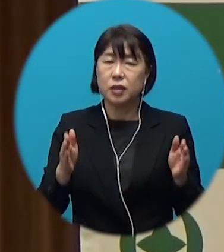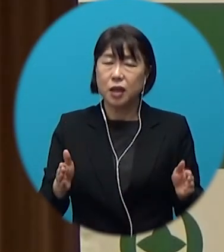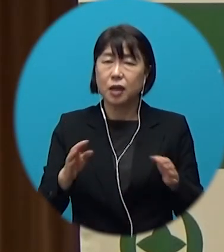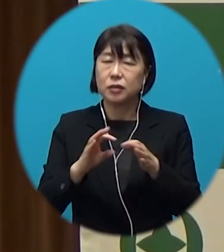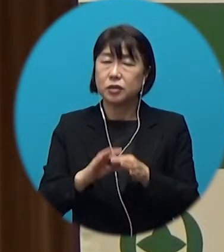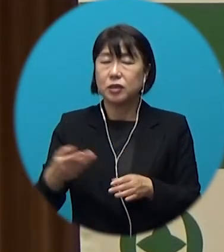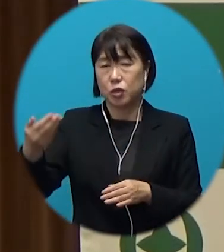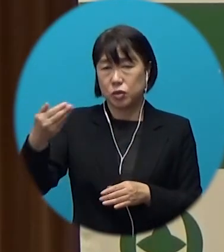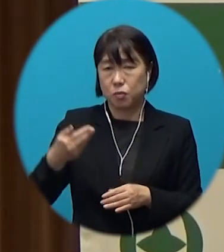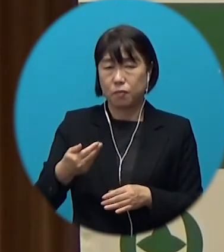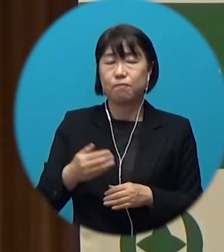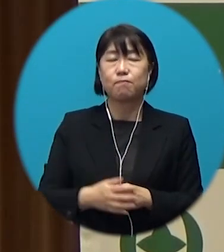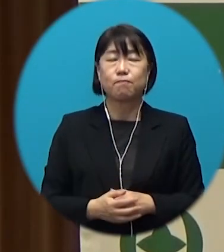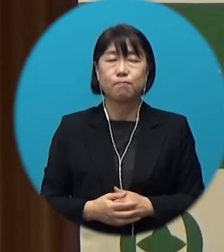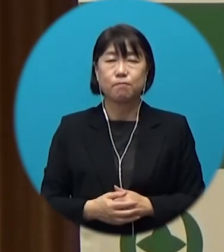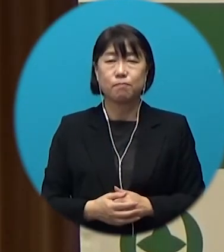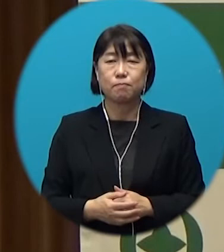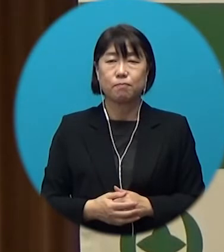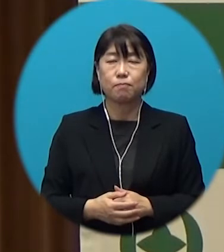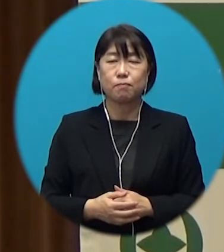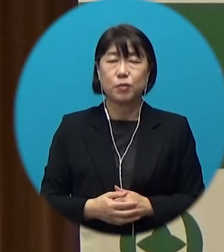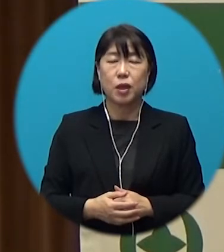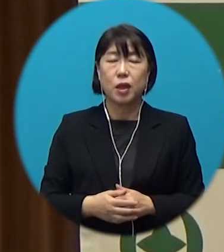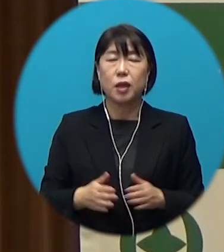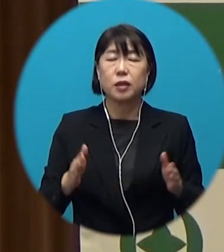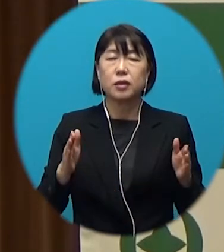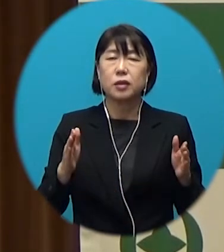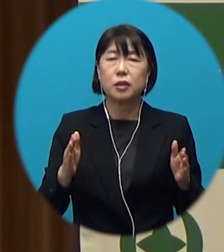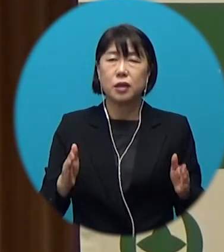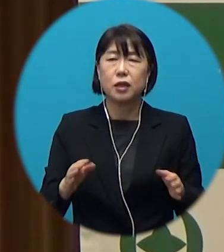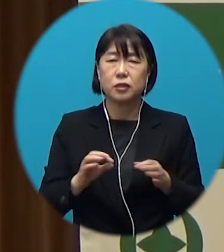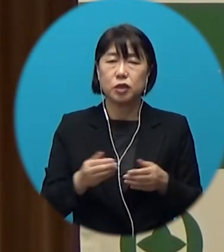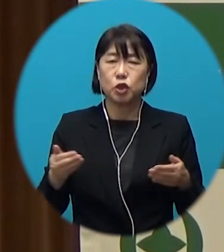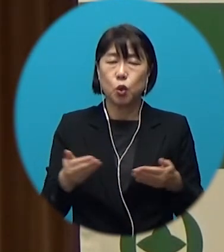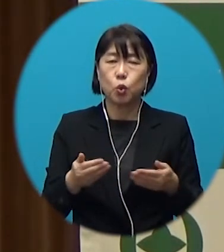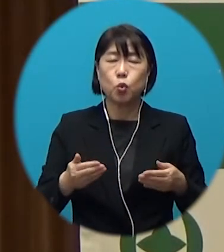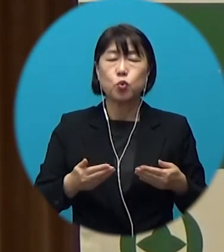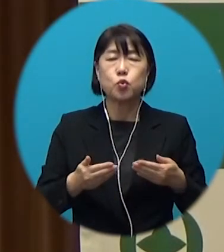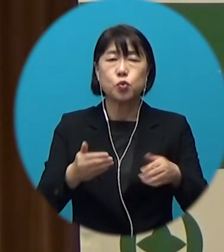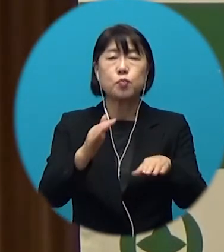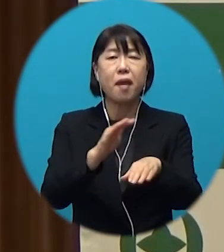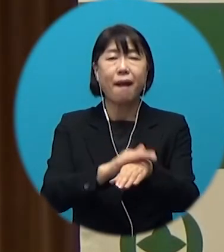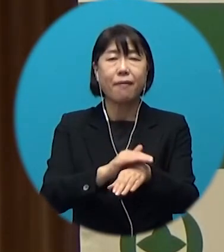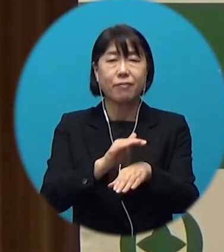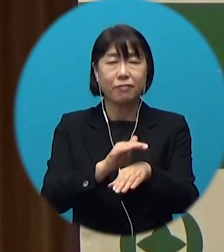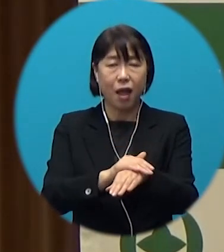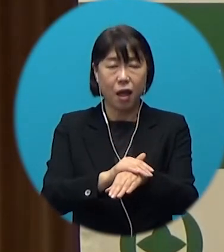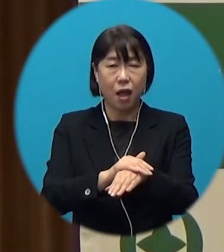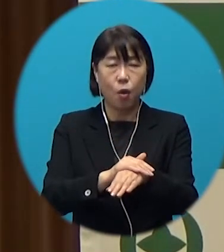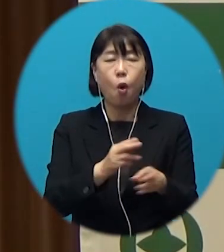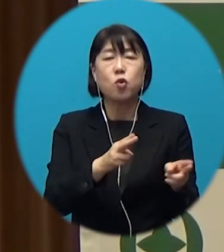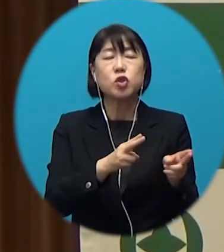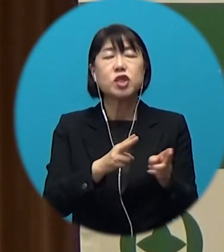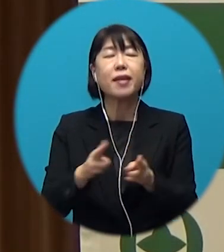ね、特に仕事の進め方をですね、整理しています